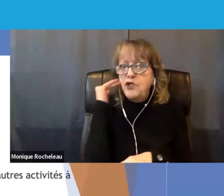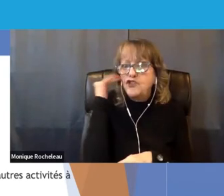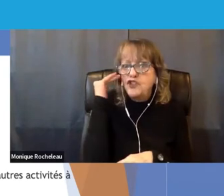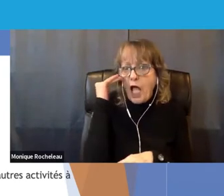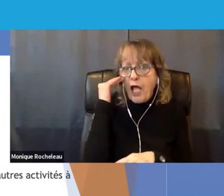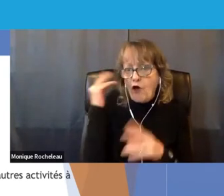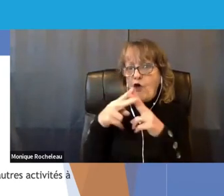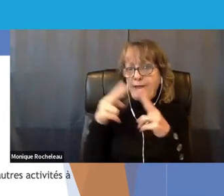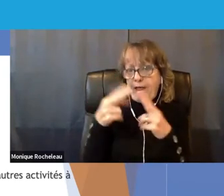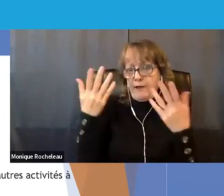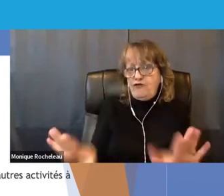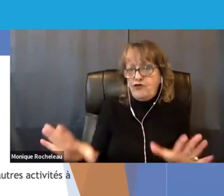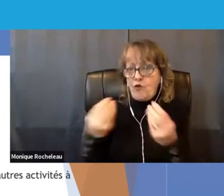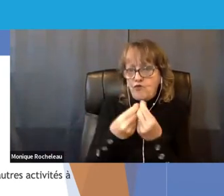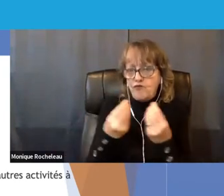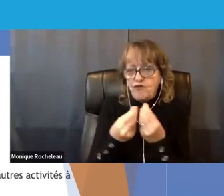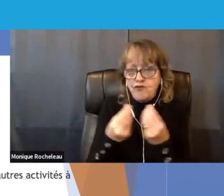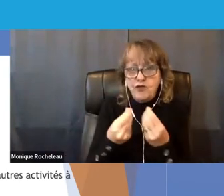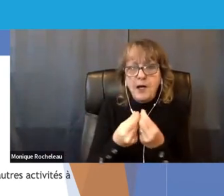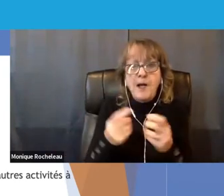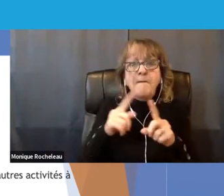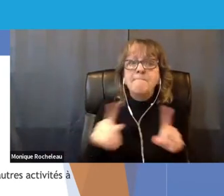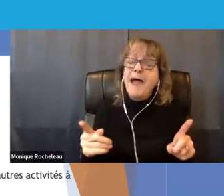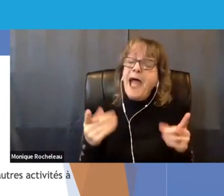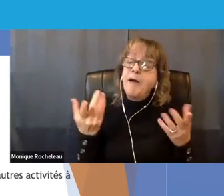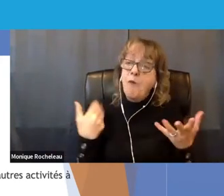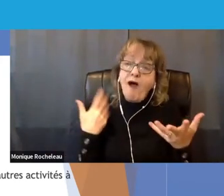déjà beaucoup. J'ai pris la liberté ici